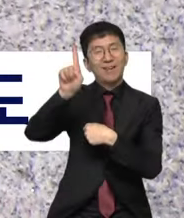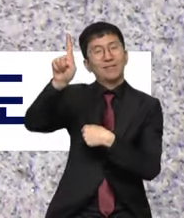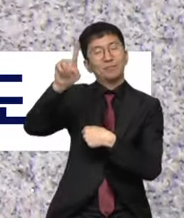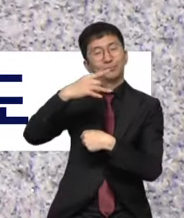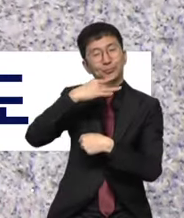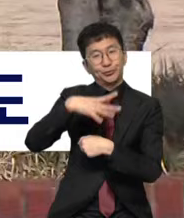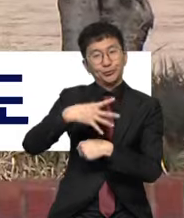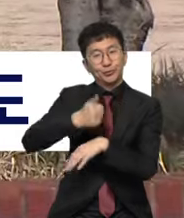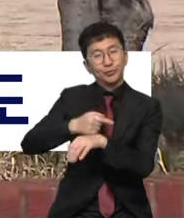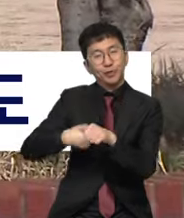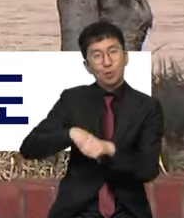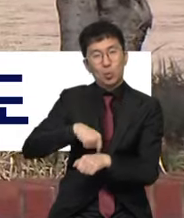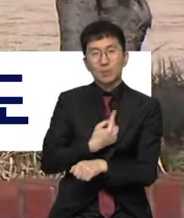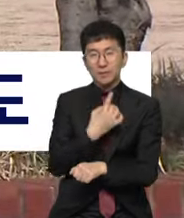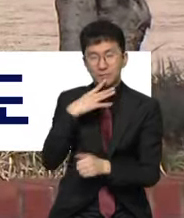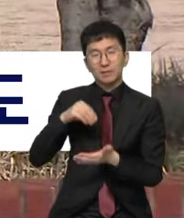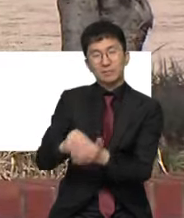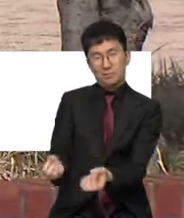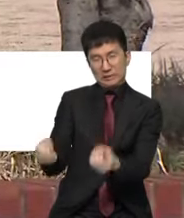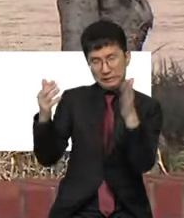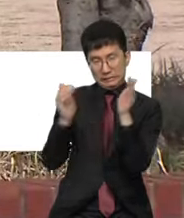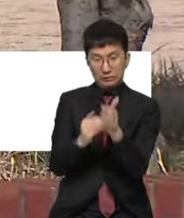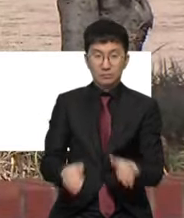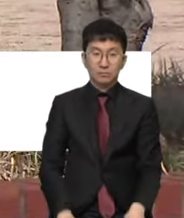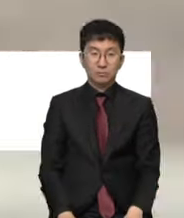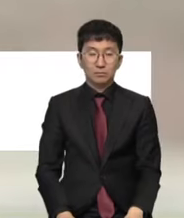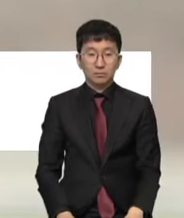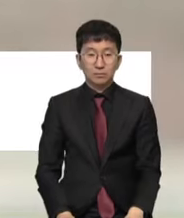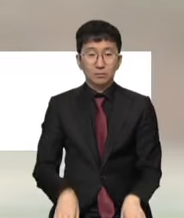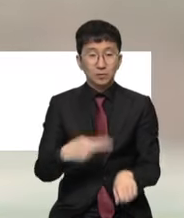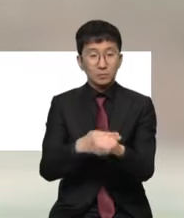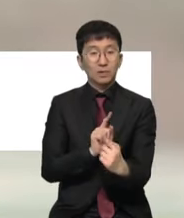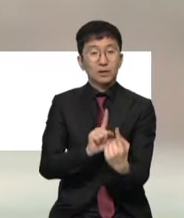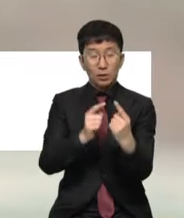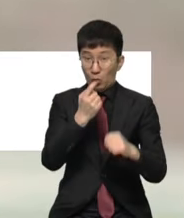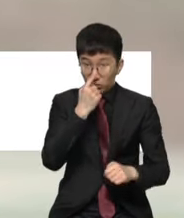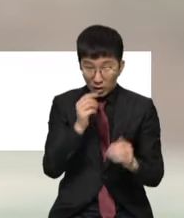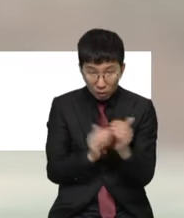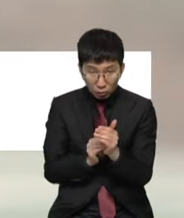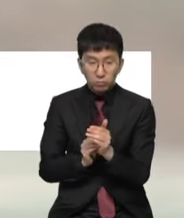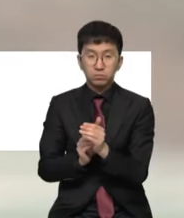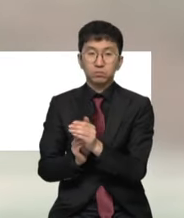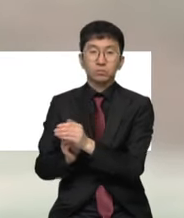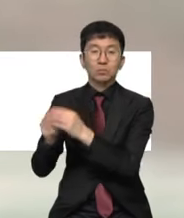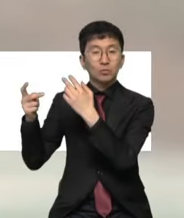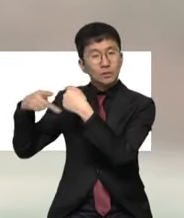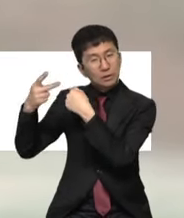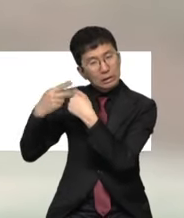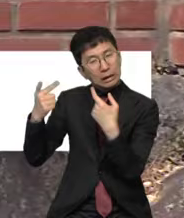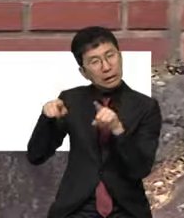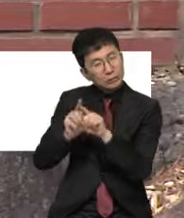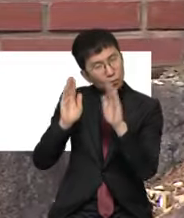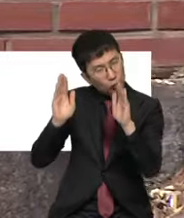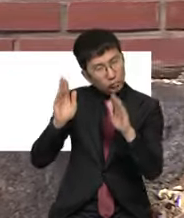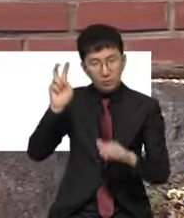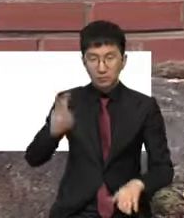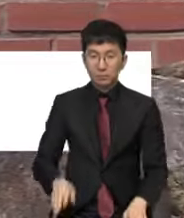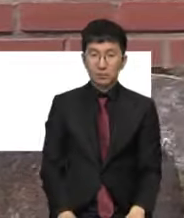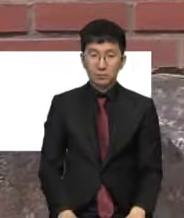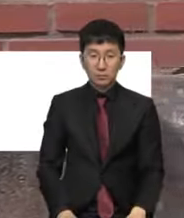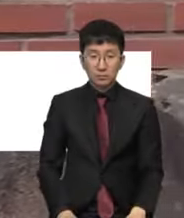입학식을 치르기도 했습니다. 선생님이랑 1대1 했다가 뭐 2학년이랑 단체 이렇게 그룹으로 수업했다가 이렇게 한다. 여기 지금 많이